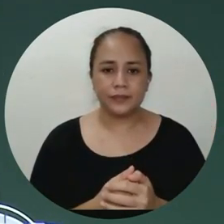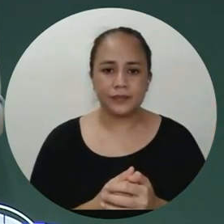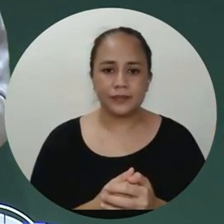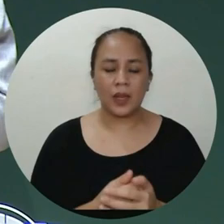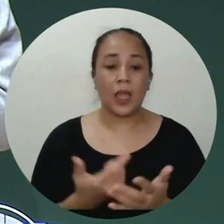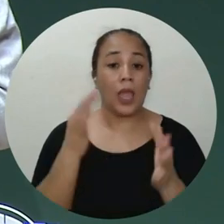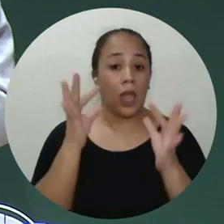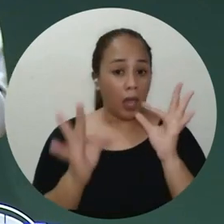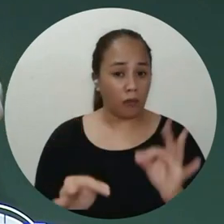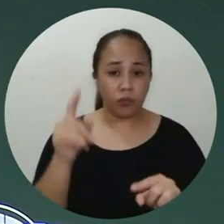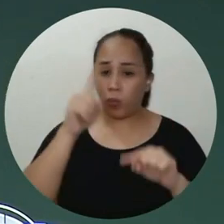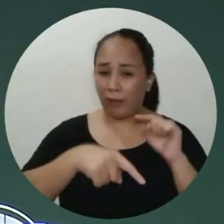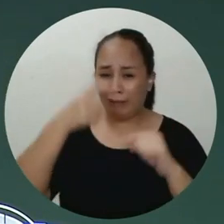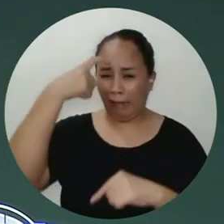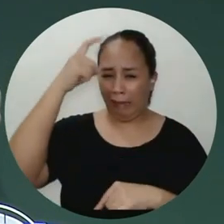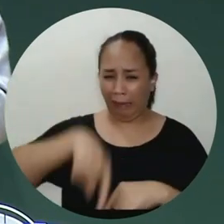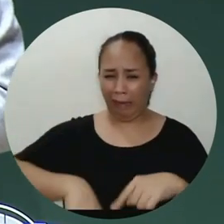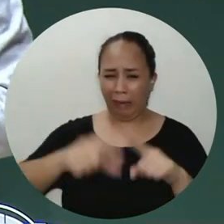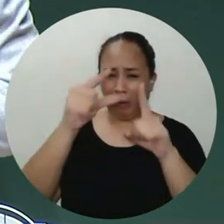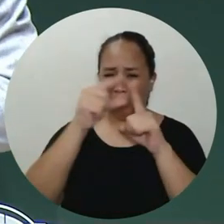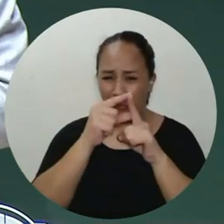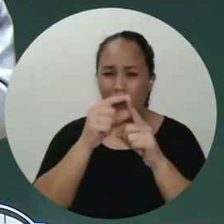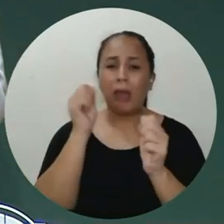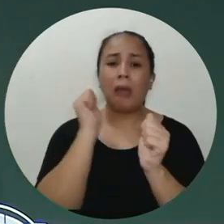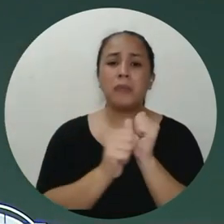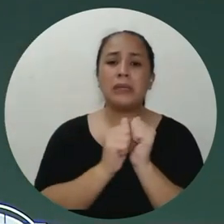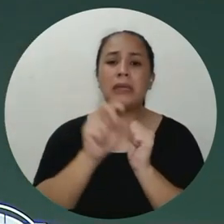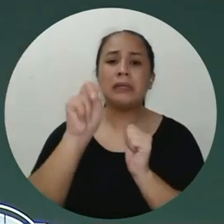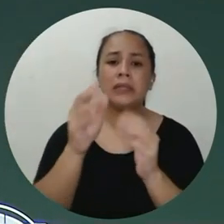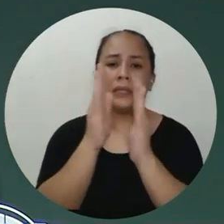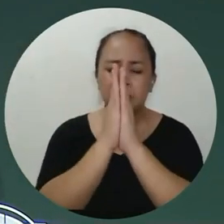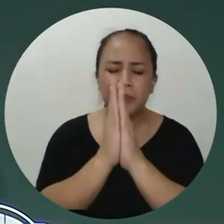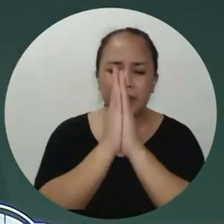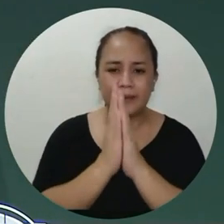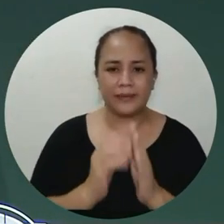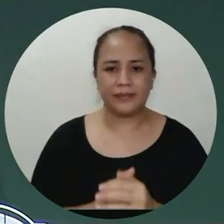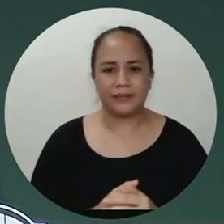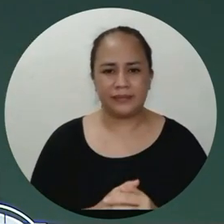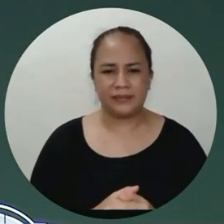cannot understand the word, that means that you need to pray. 자, 여러분요. 요즘 그